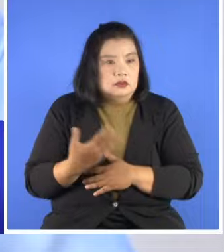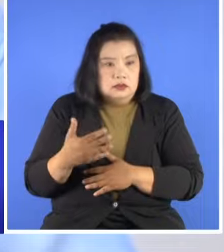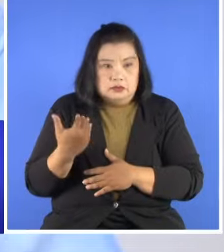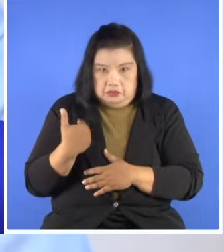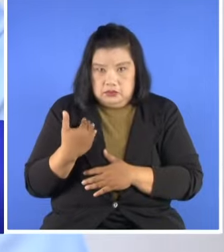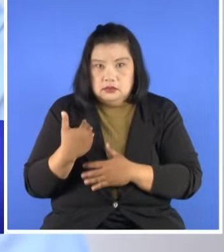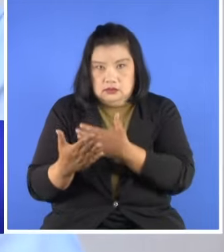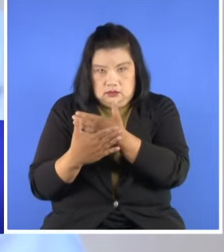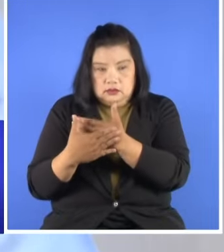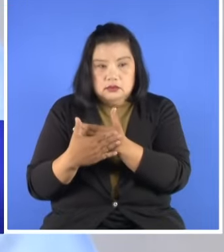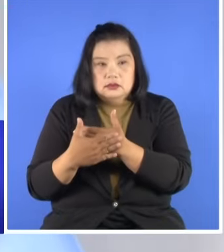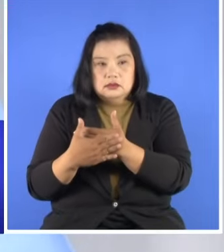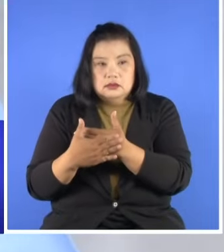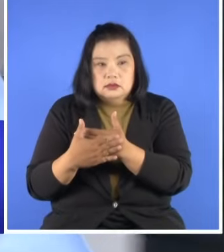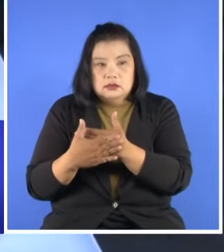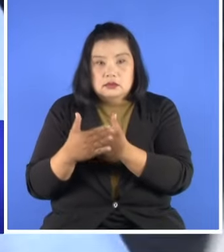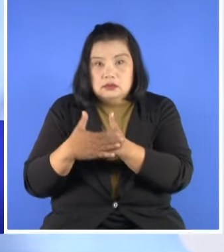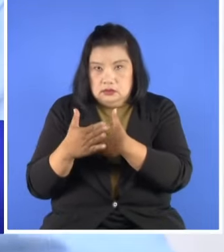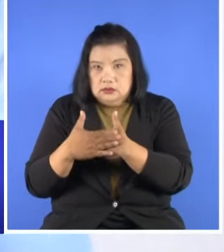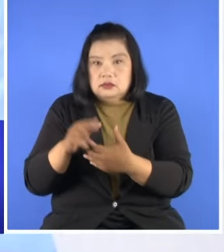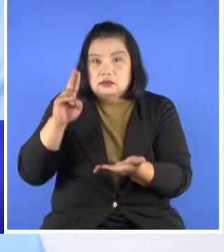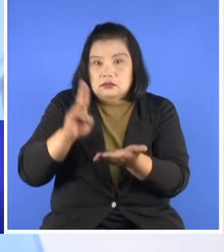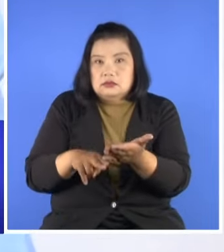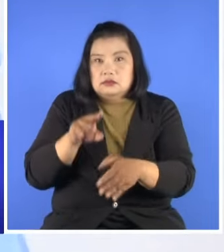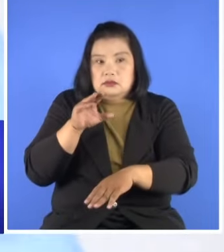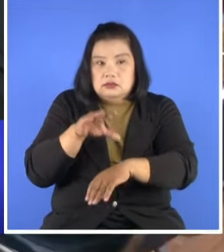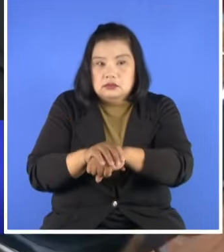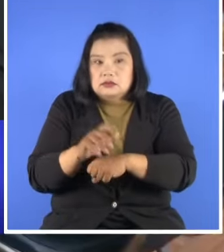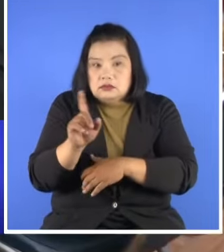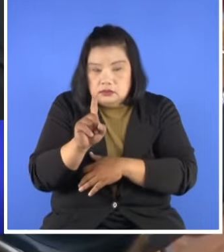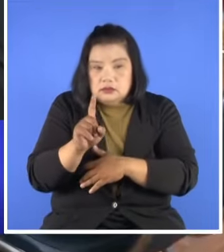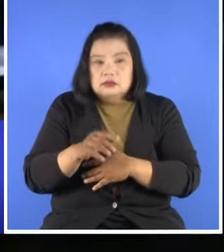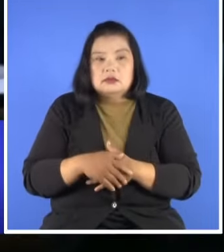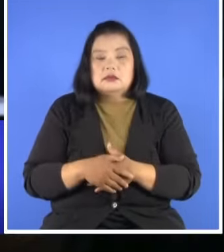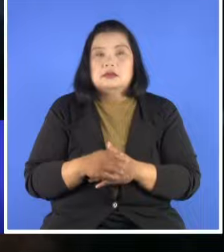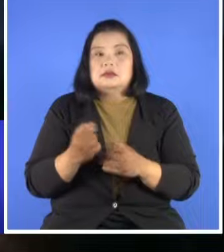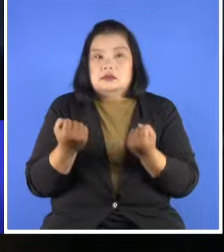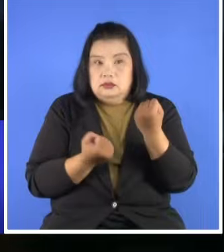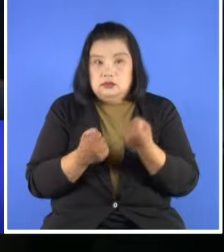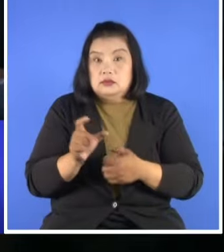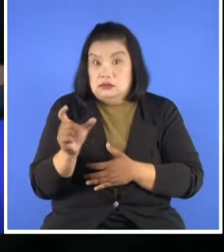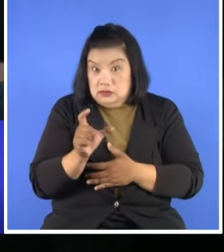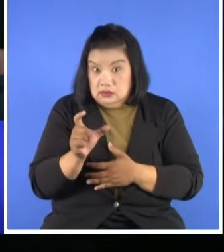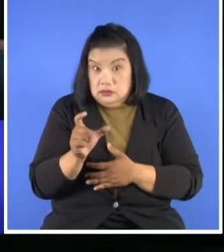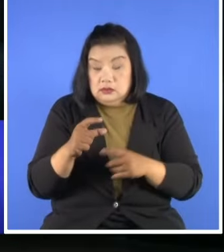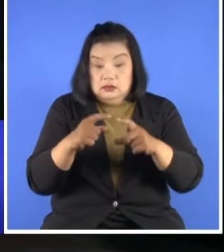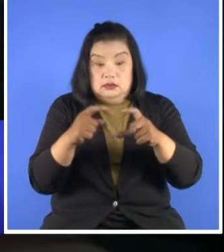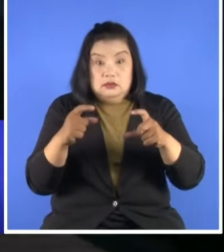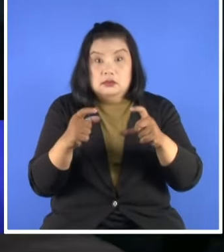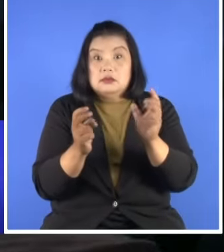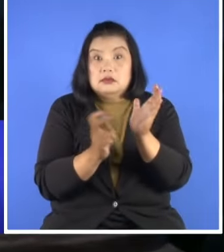นี่นะฮะปรับบังเรื่องอะไรบังเนี่ยขับรถใบอนุญาตนี่หมดอายุออ่าถูกปรับไป